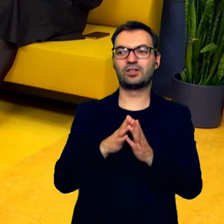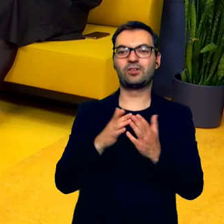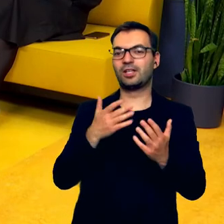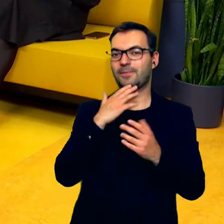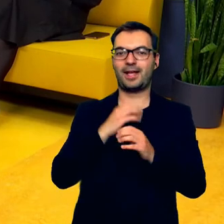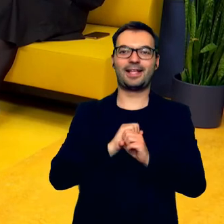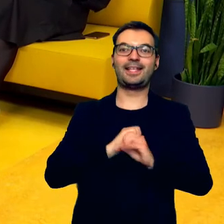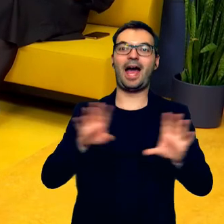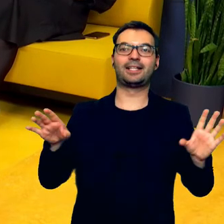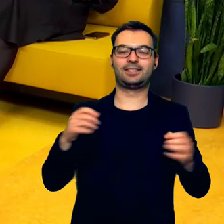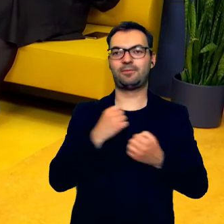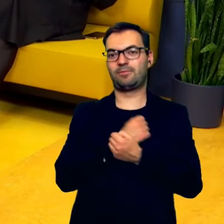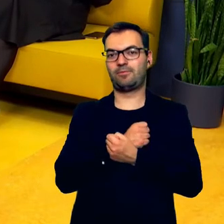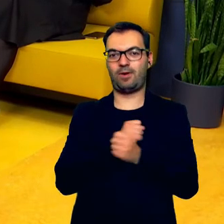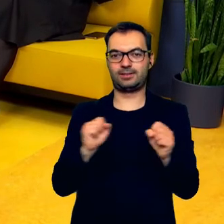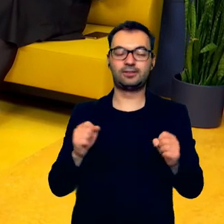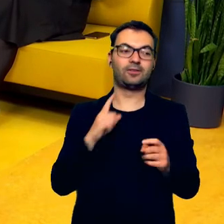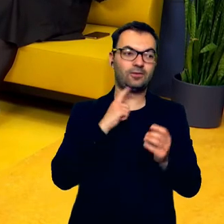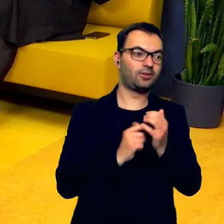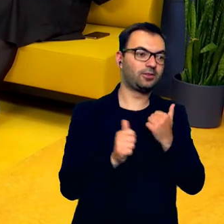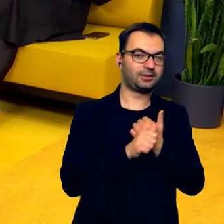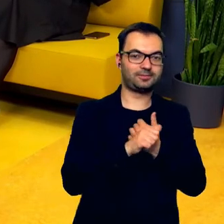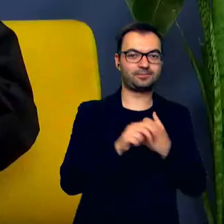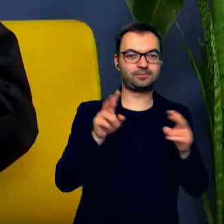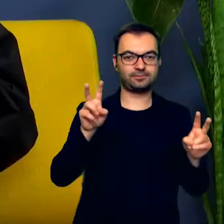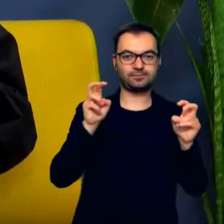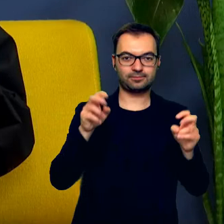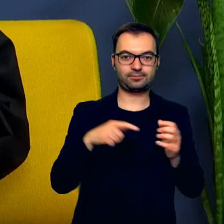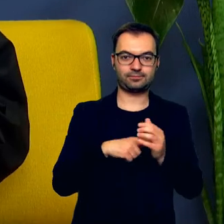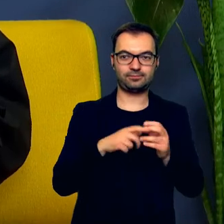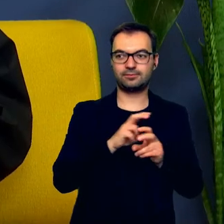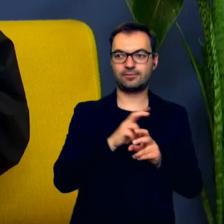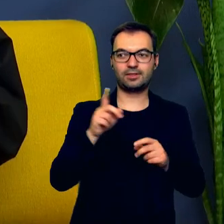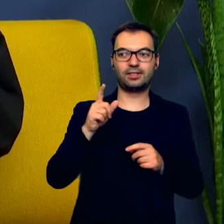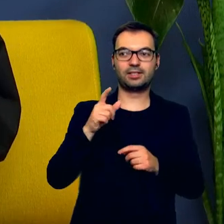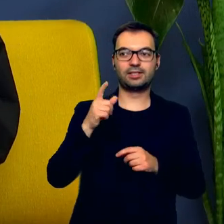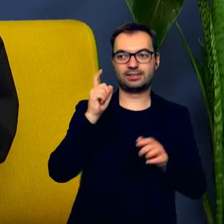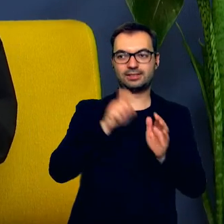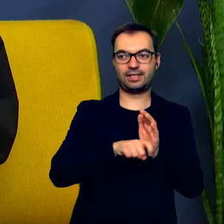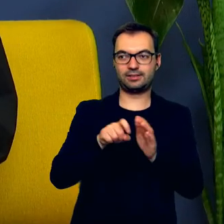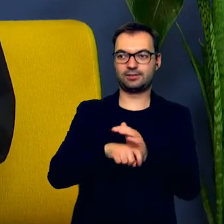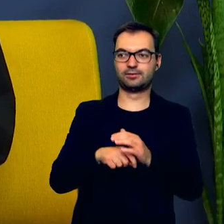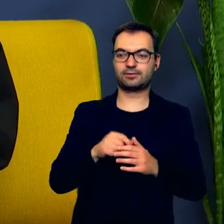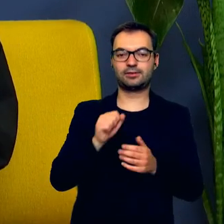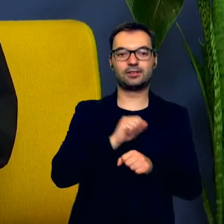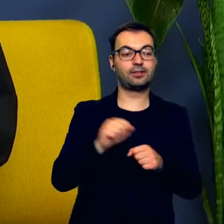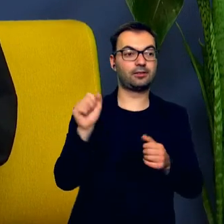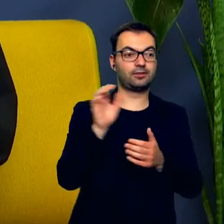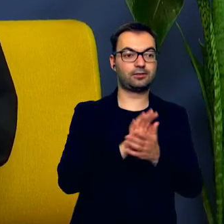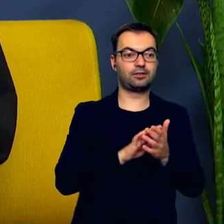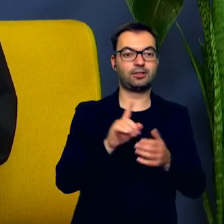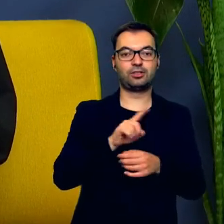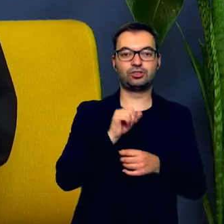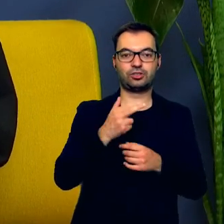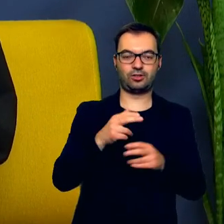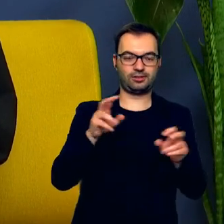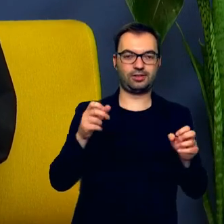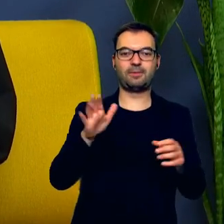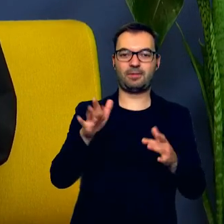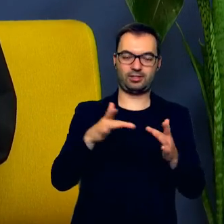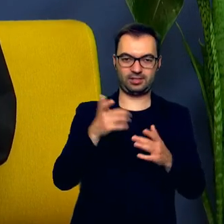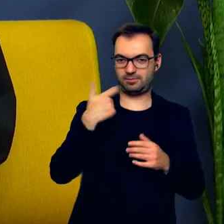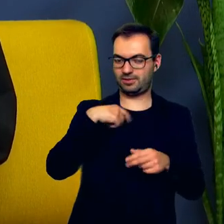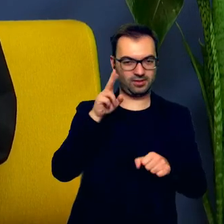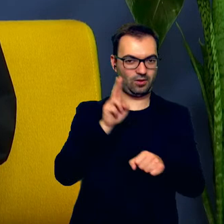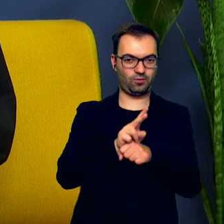jasnych bohaterów. O to chodzi w tym tytule, o to chodzi w czasie zdrajców. Jest taki tekst, który mówi Rzychoń: ma pan rację, że mi pan